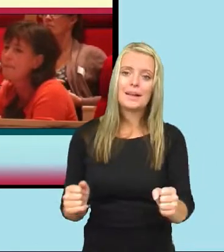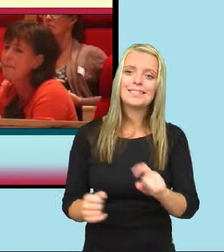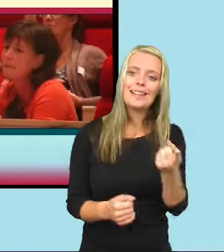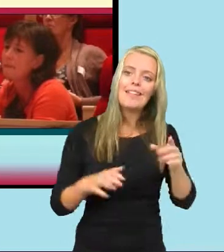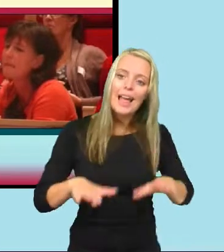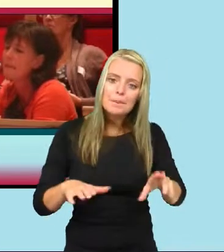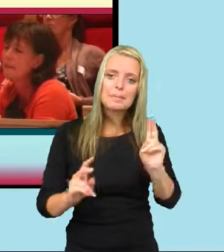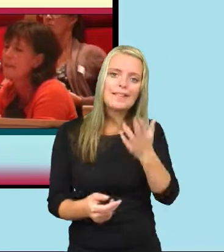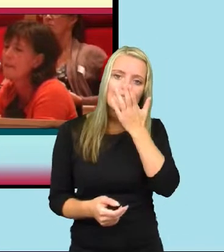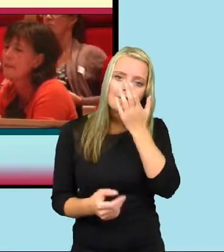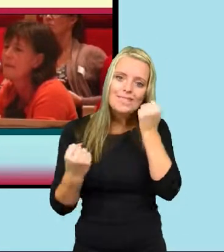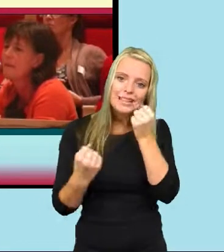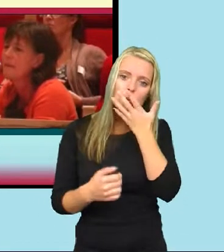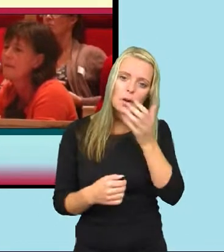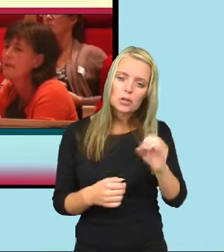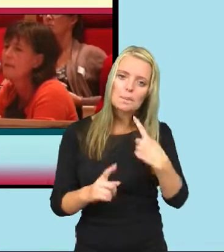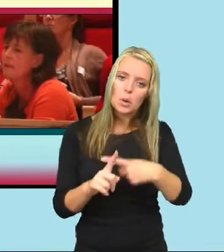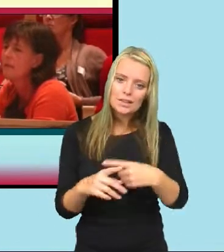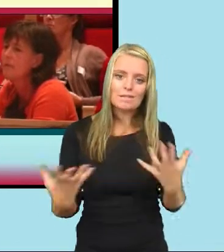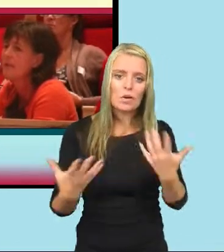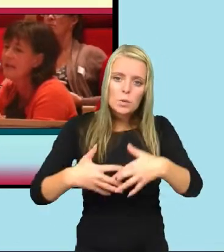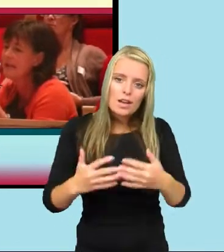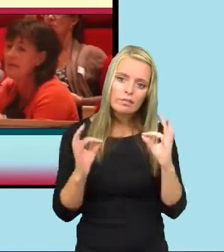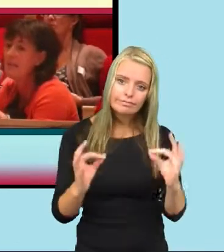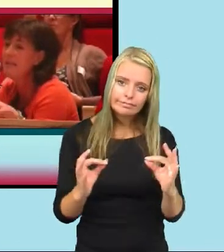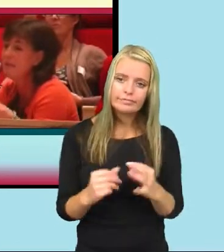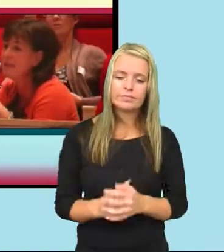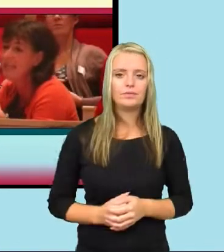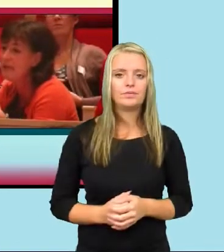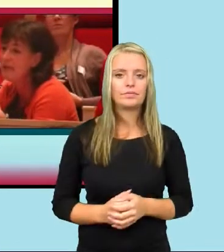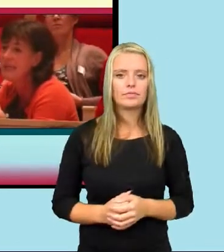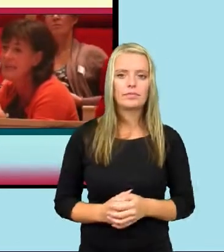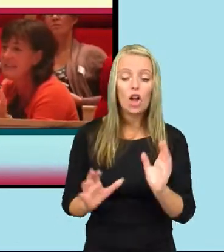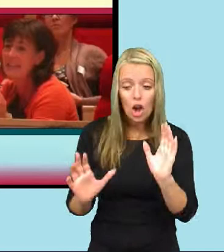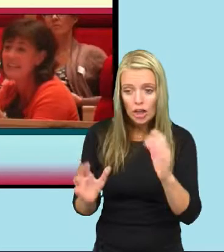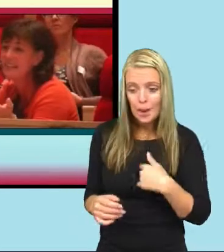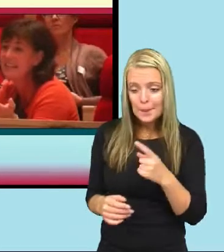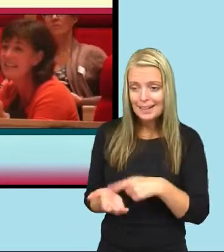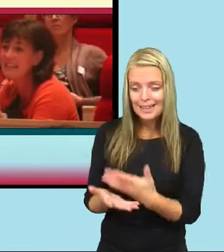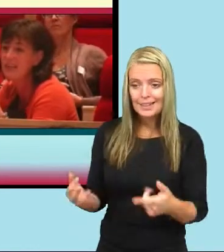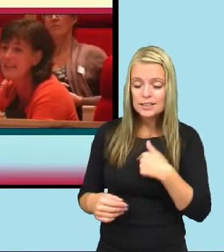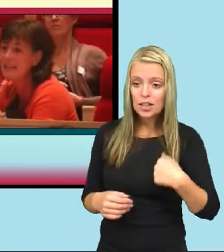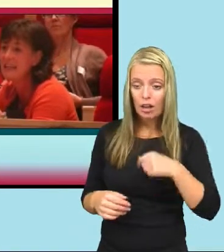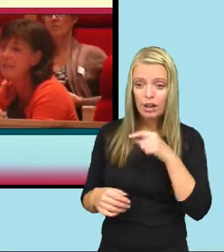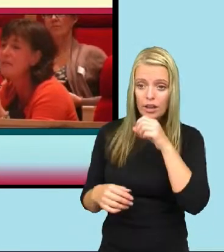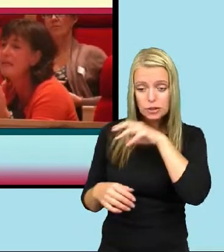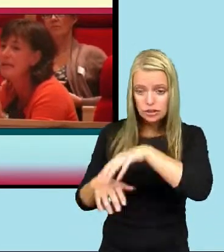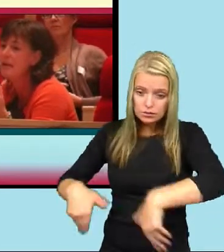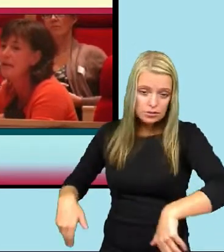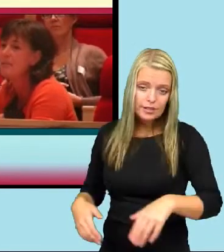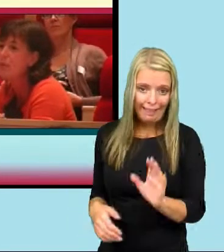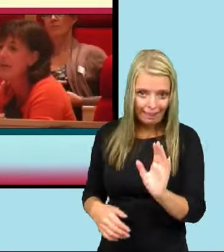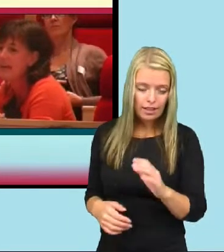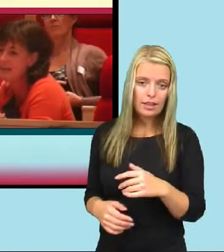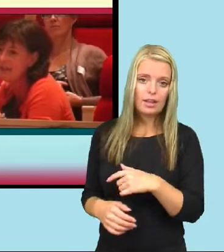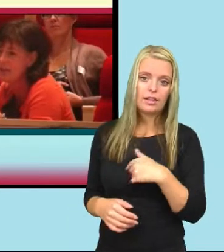att prata positivt om faktiskt det som fungerar väldigt bra. Ja, nej, men inte för att negligera. Nej, jag absolut. Det är klart att det